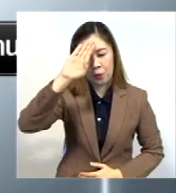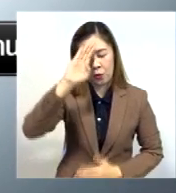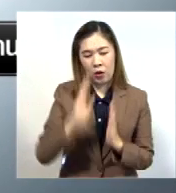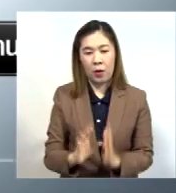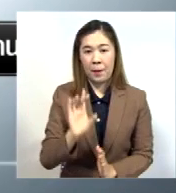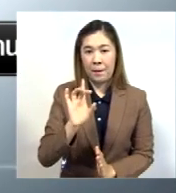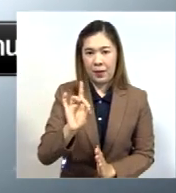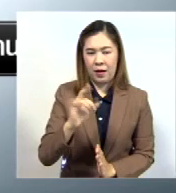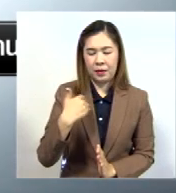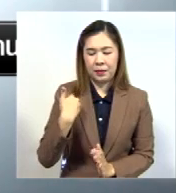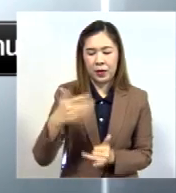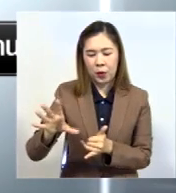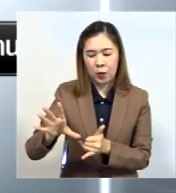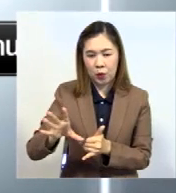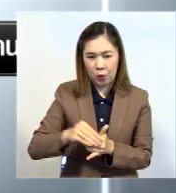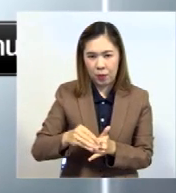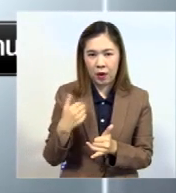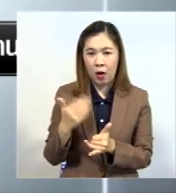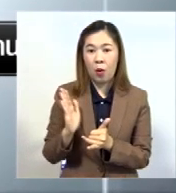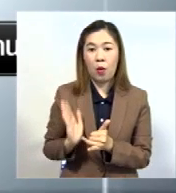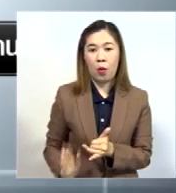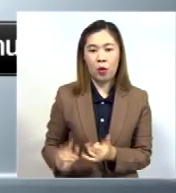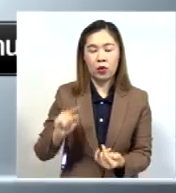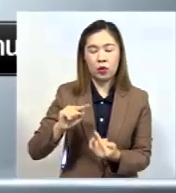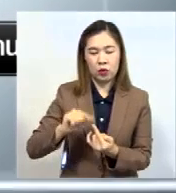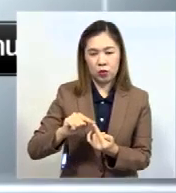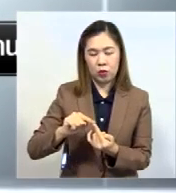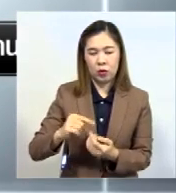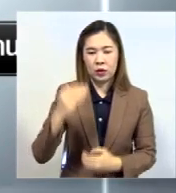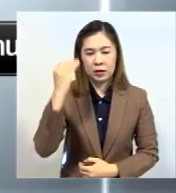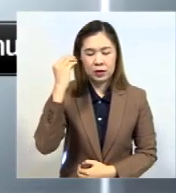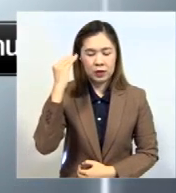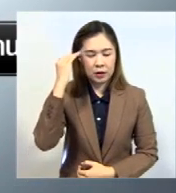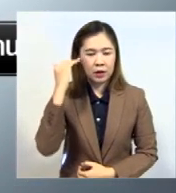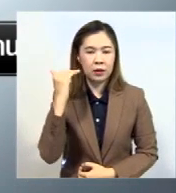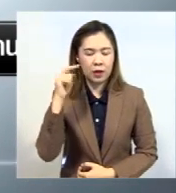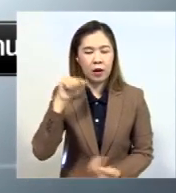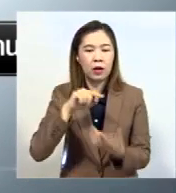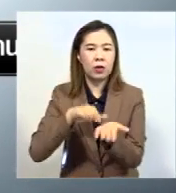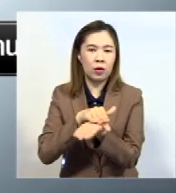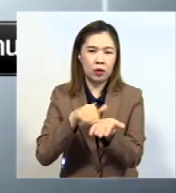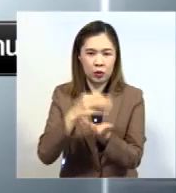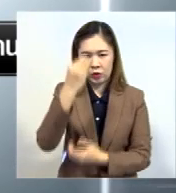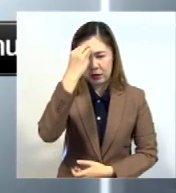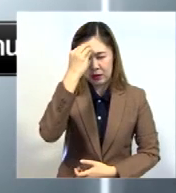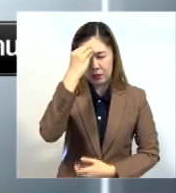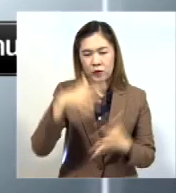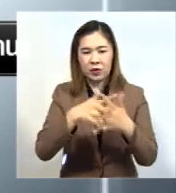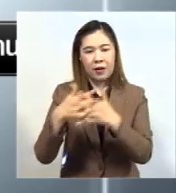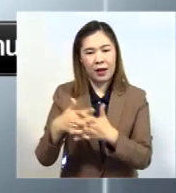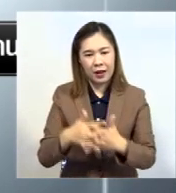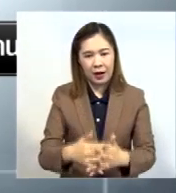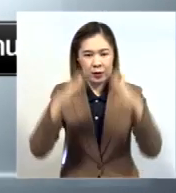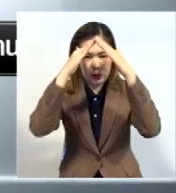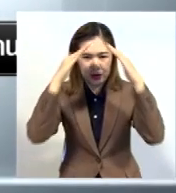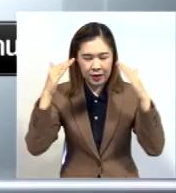คนซึ่งติดเชื้อจากคนสู่คนในเยอรมนีญี่ปุ่นเวียดนามและสหรัฐผู้เชี่ยวชาญระบุนะคะว่าการติด